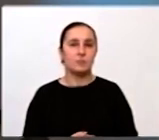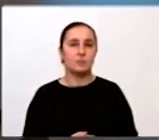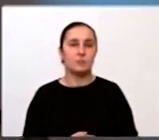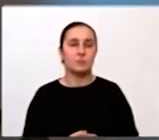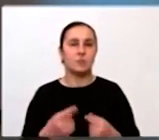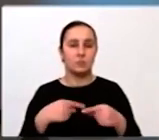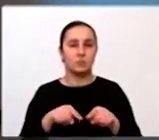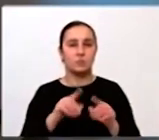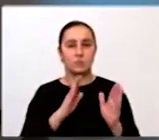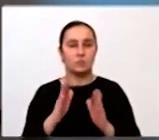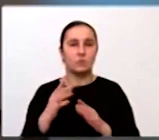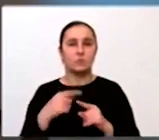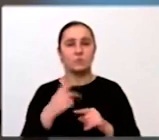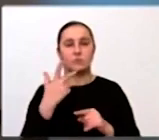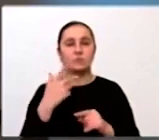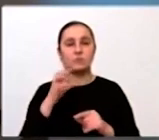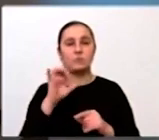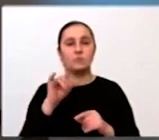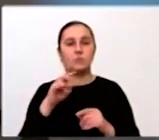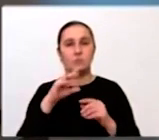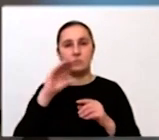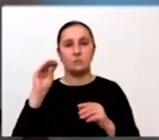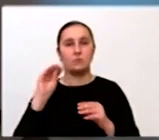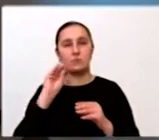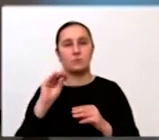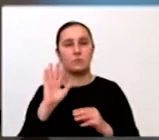xuddi shu tariqada biz 3 ta bulut tushirib olamiz.